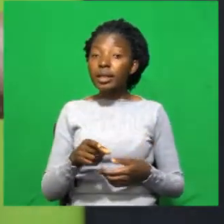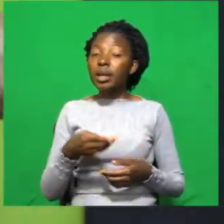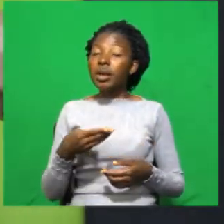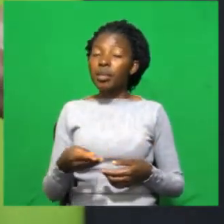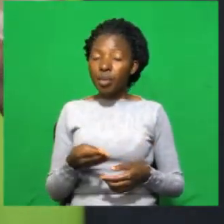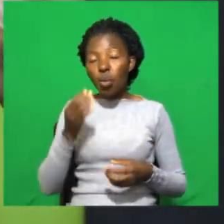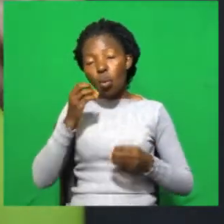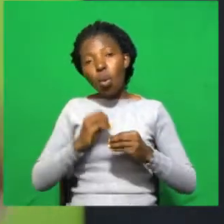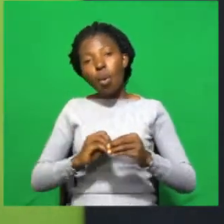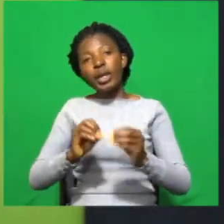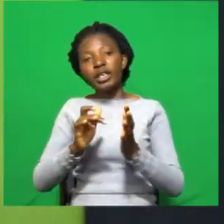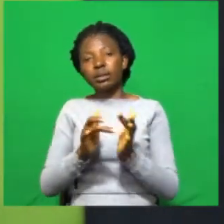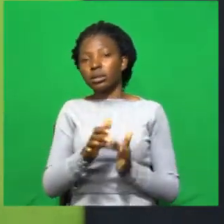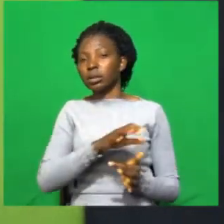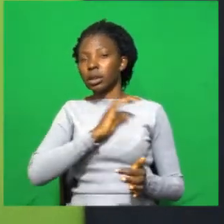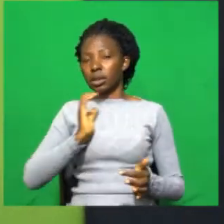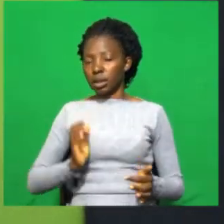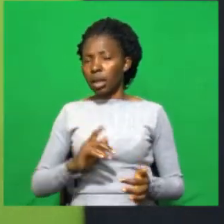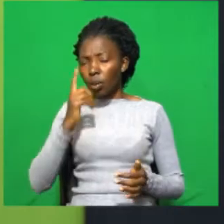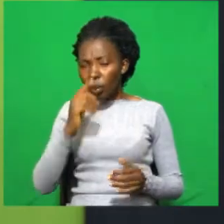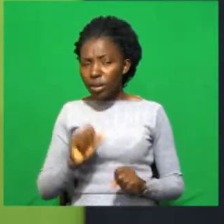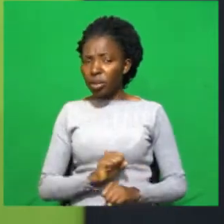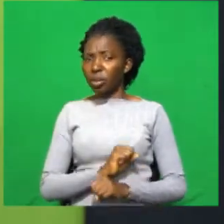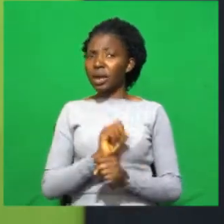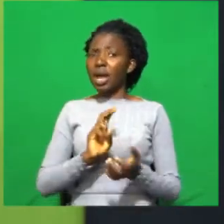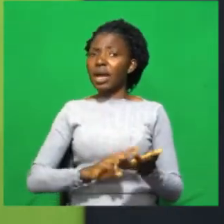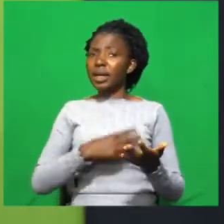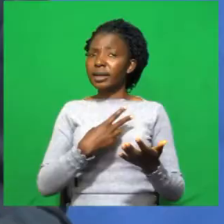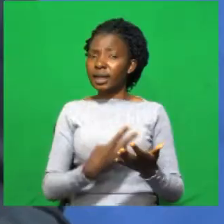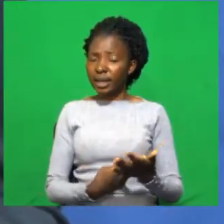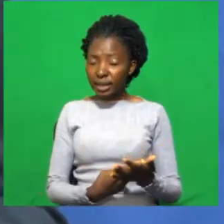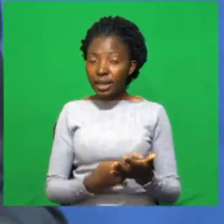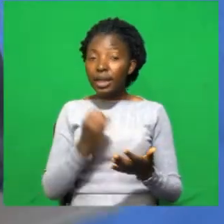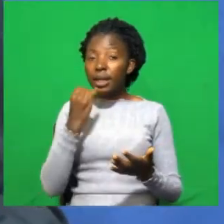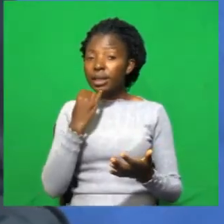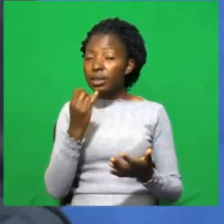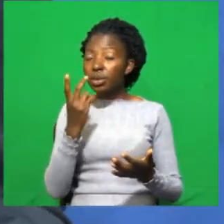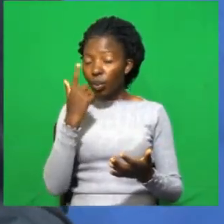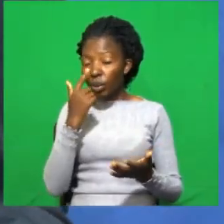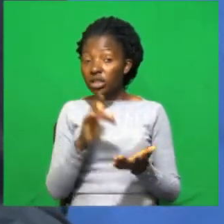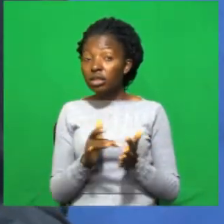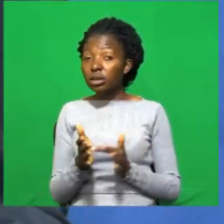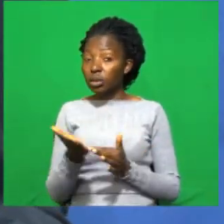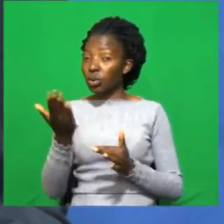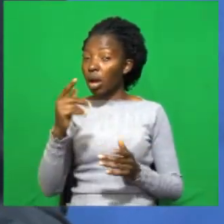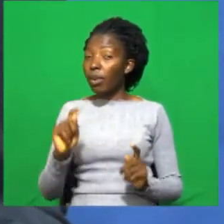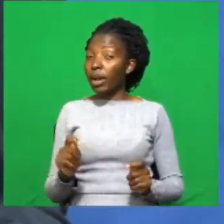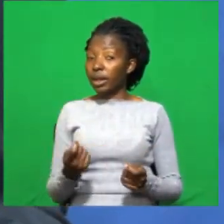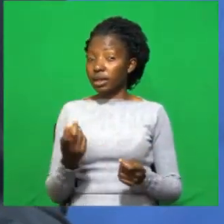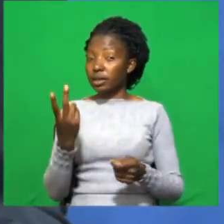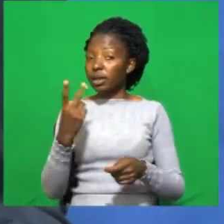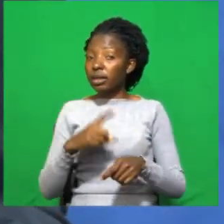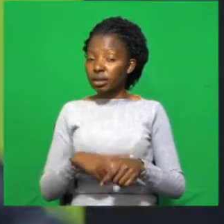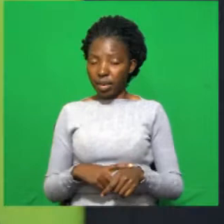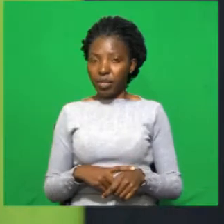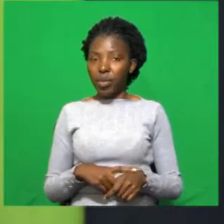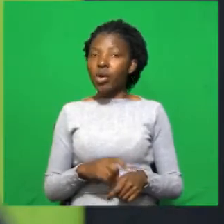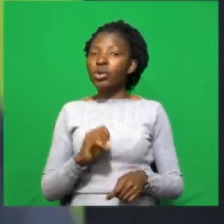vaKristu pavachamutswa ndepachadzoka Kristu. Saka zvinhu izvi pazviri kuitika vateereri, pari